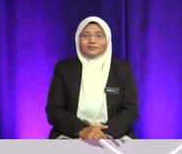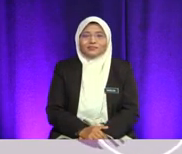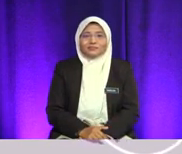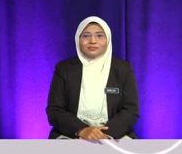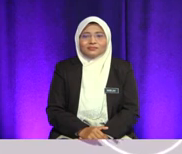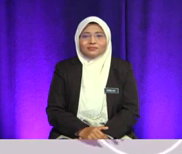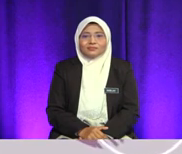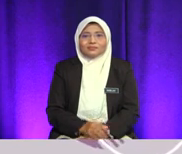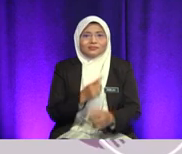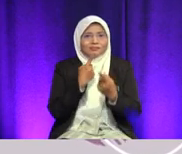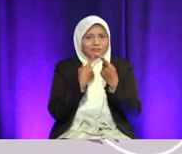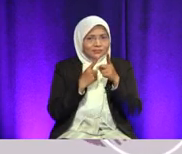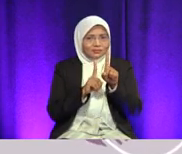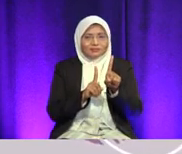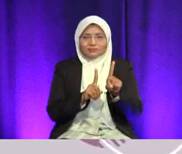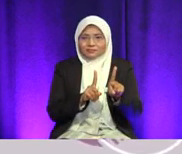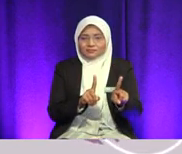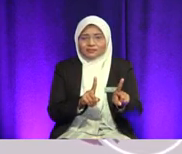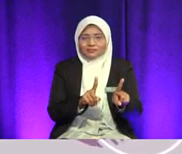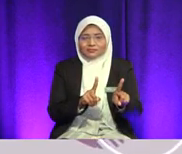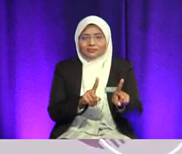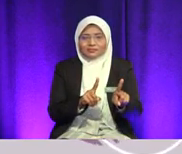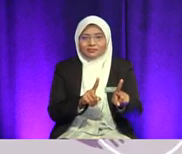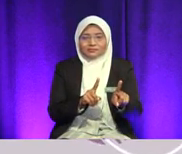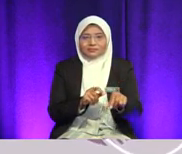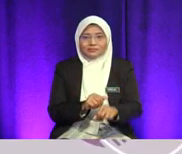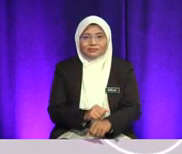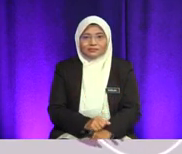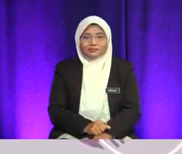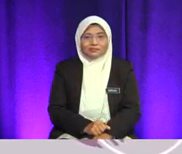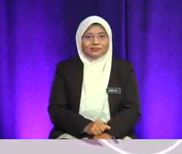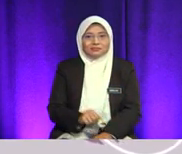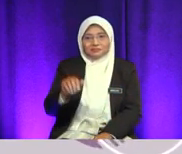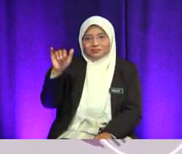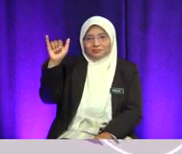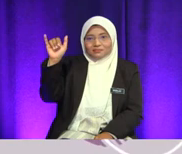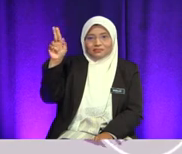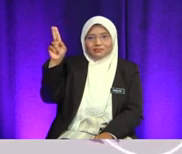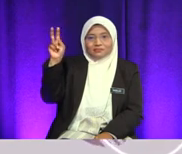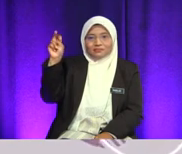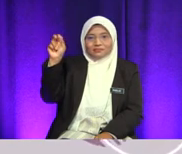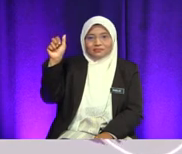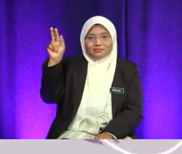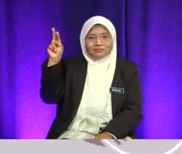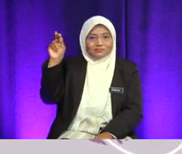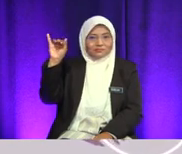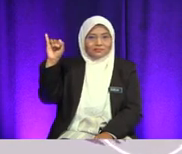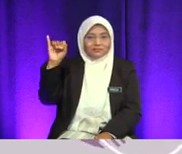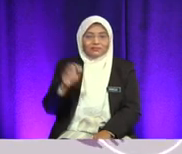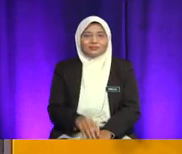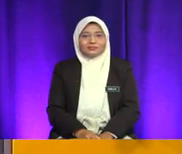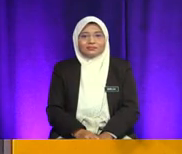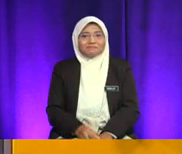jawaban Apakah istilah untuk subronus ialah you Yunani Oke Arina Boleh bagi tak